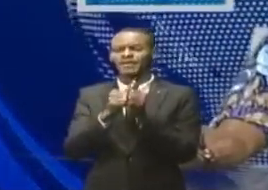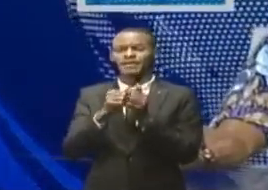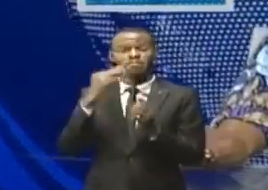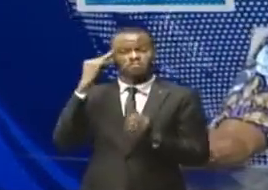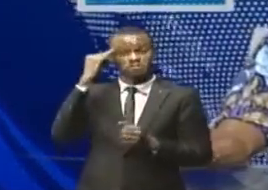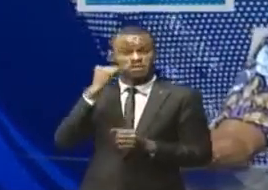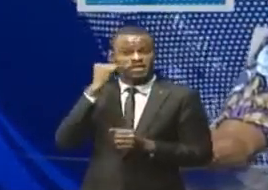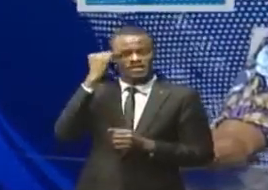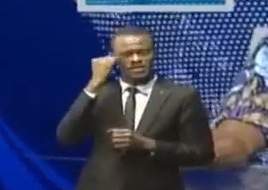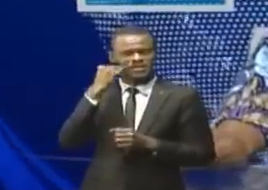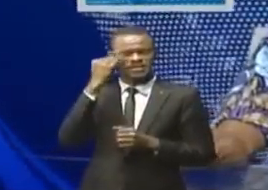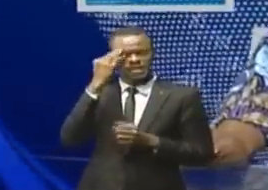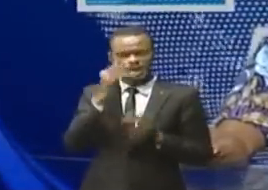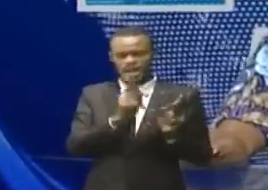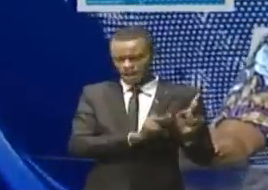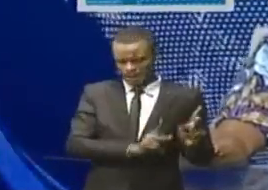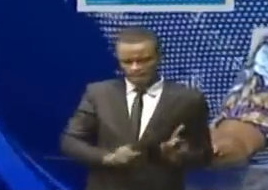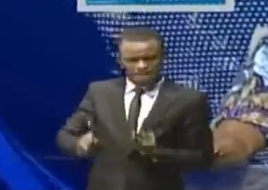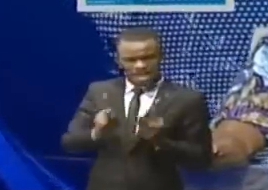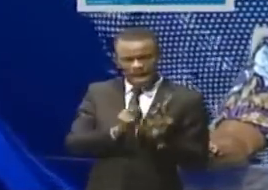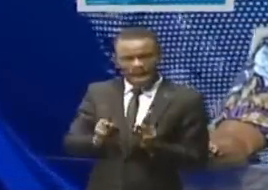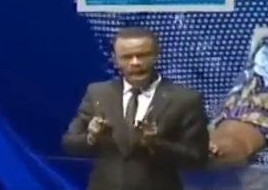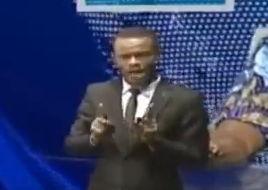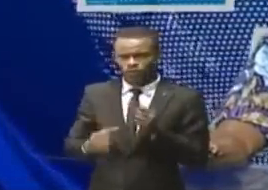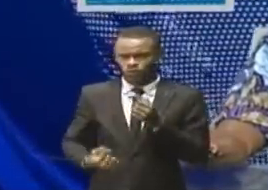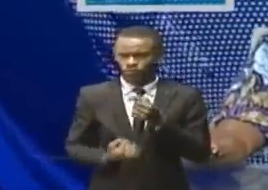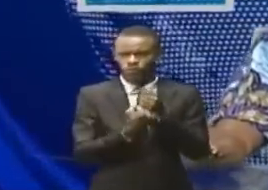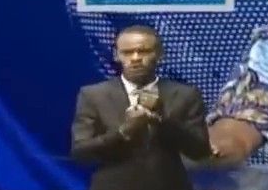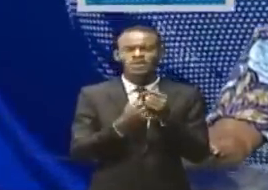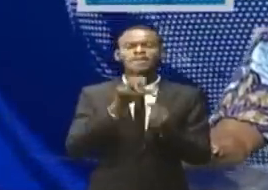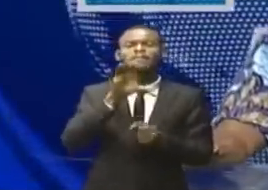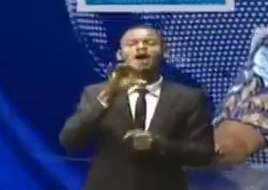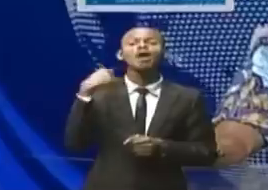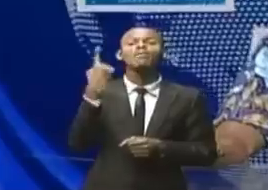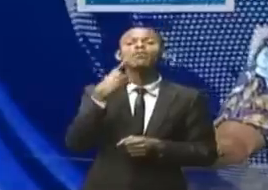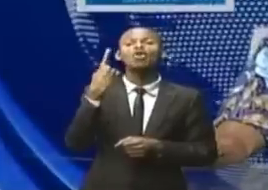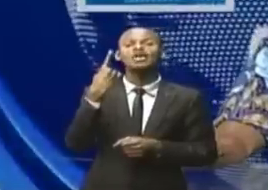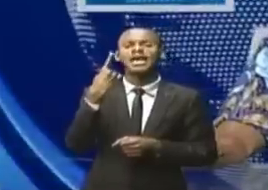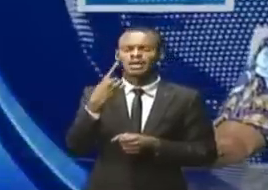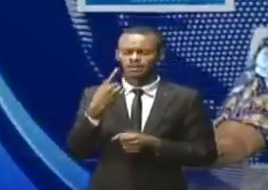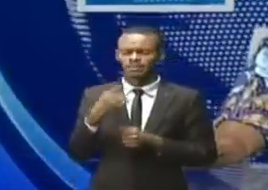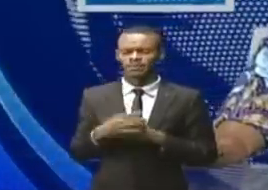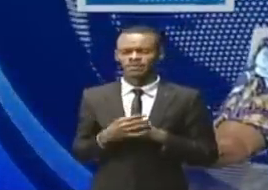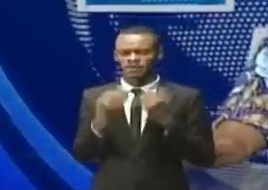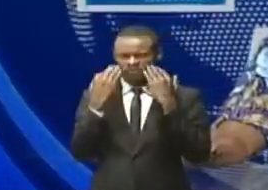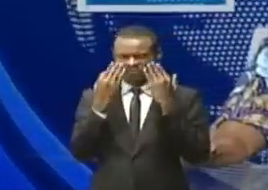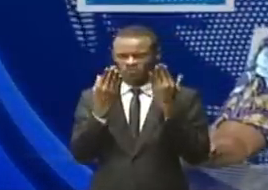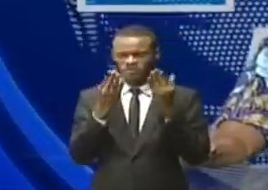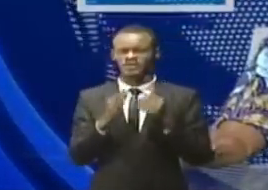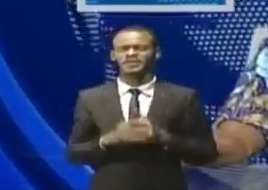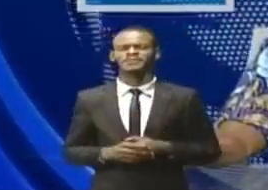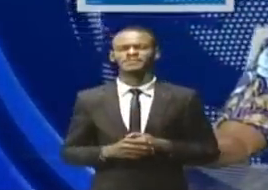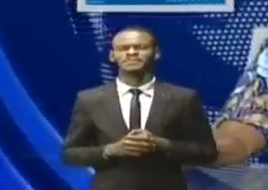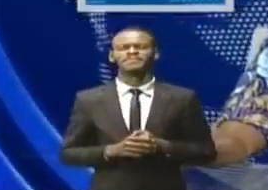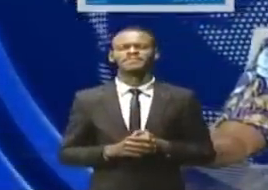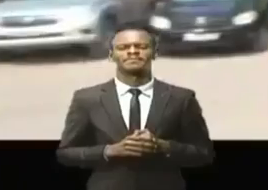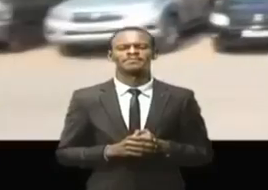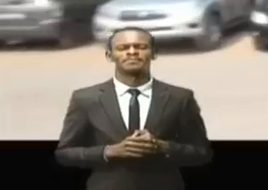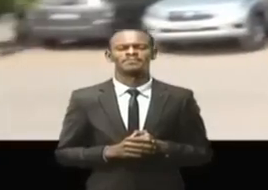travaux, rendus possibles grâce à l'appui de la Banque mondiale, se sont clôturés hier vendredi. Régine Zuzemo, Loya Mayuel et Hermé